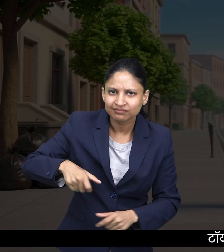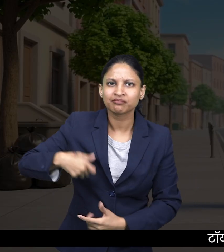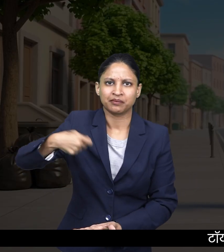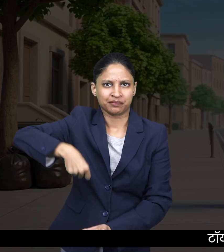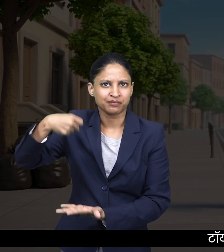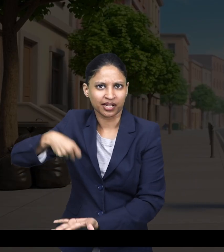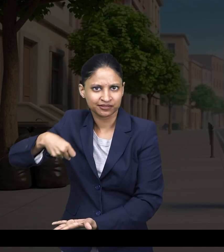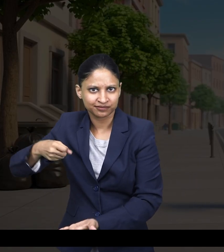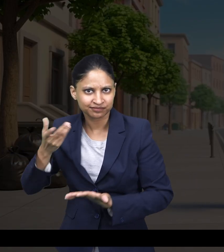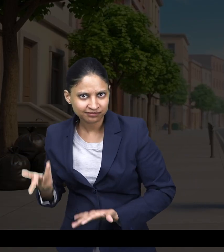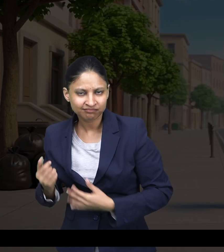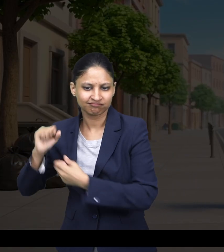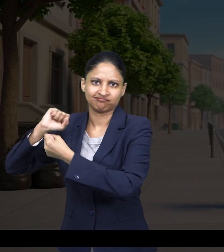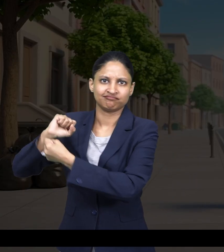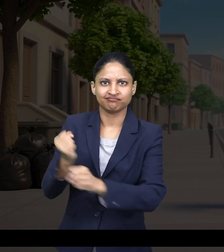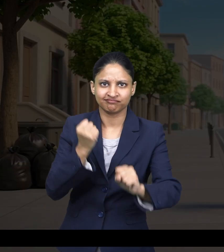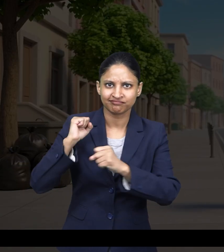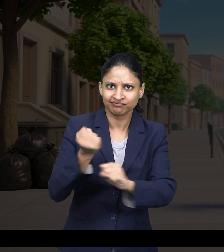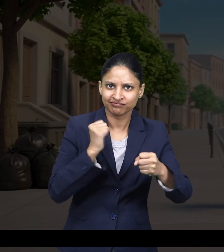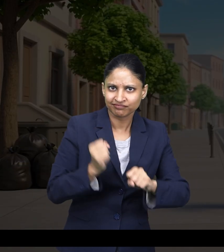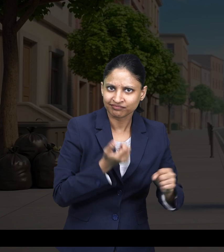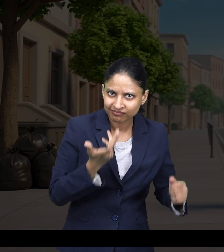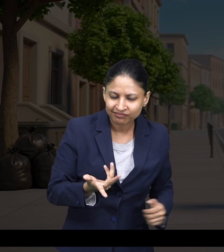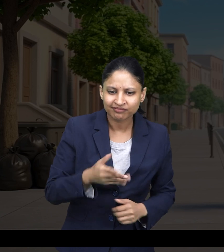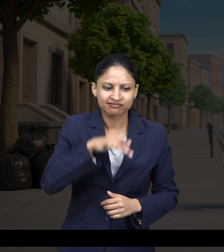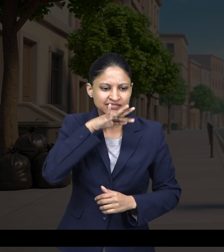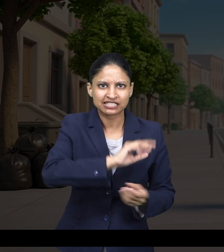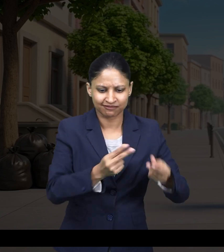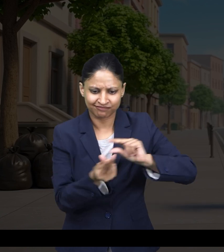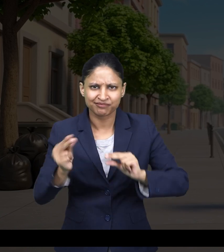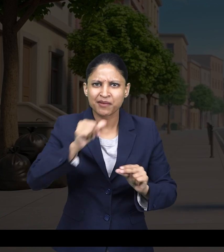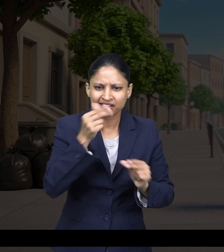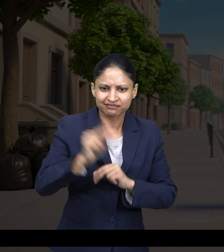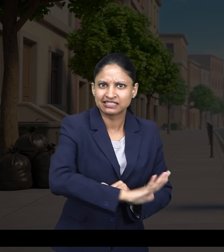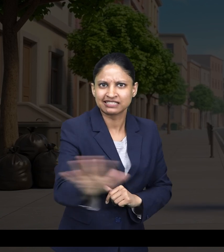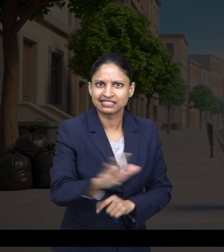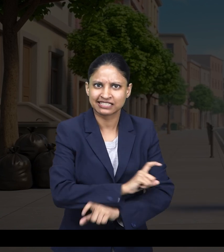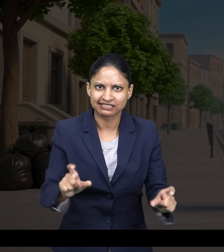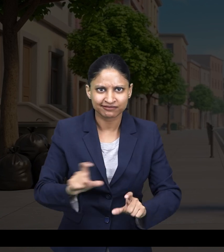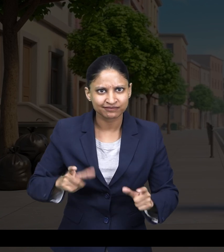क्लीनर, बादली, झाडू, फिनेल,